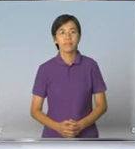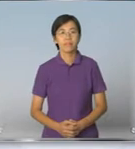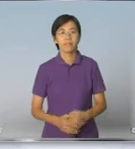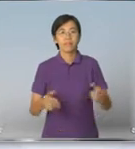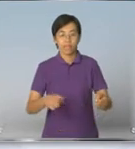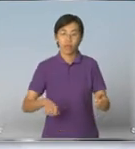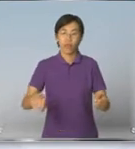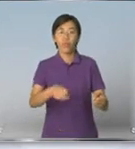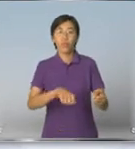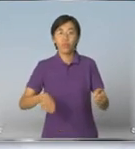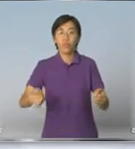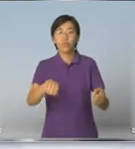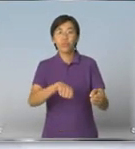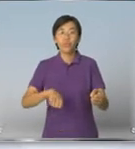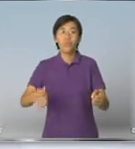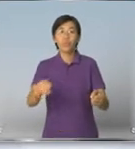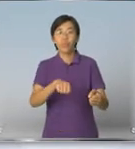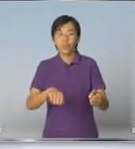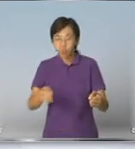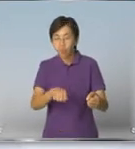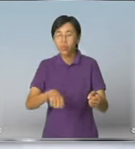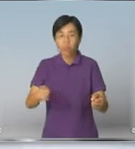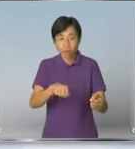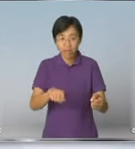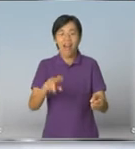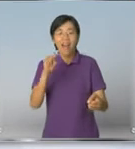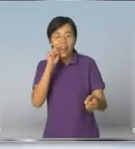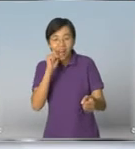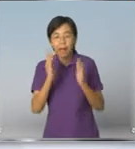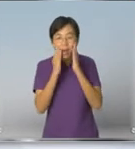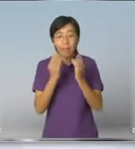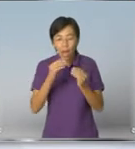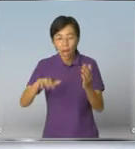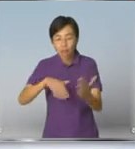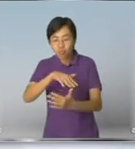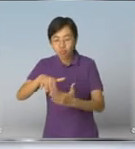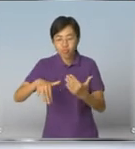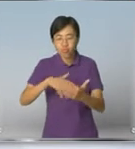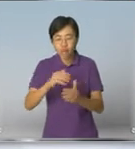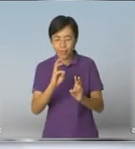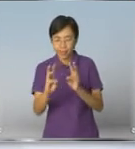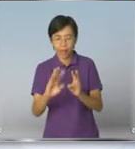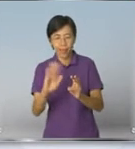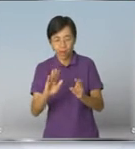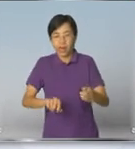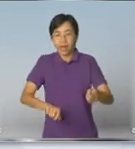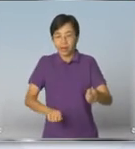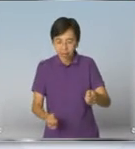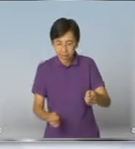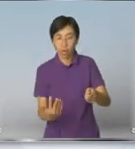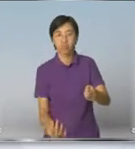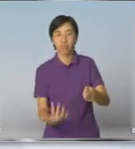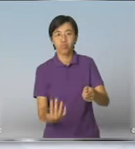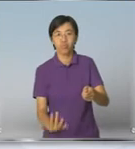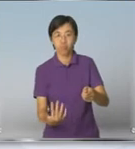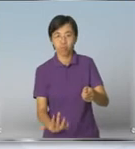ตอนนี้ก็คือจันกวนแป้งนะคะกับน้ำเนี่ยให้เข้ากันจนไม่เป็นเม็ดลอยด ้ านบนจึงเปิดแก๊สน